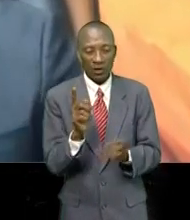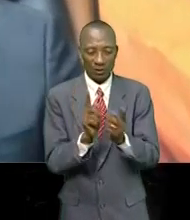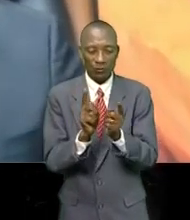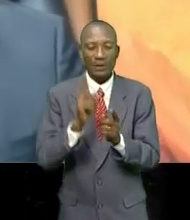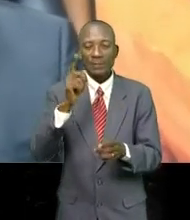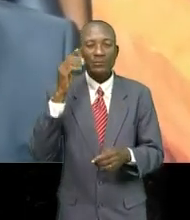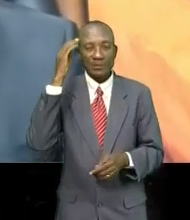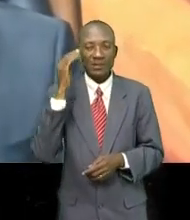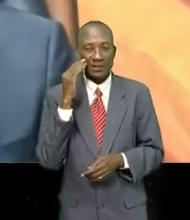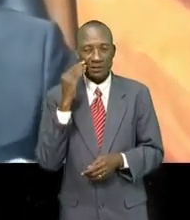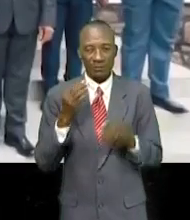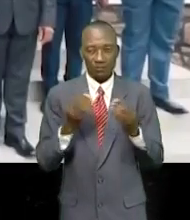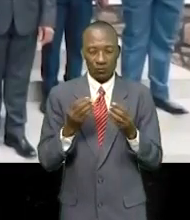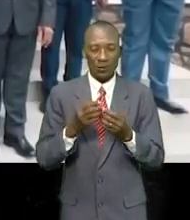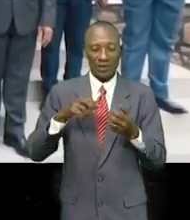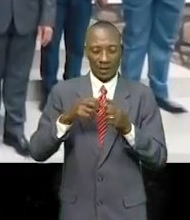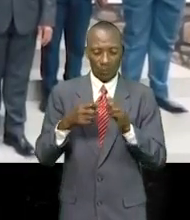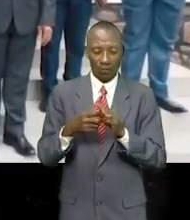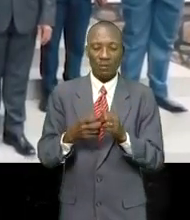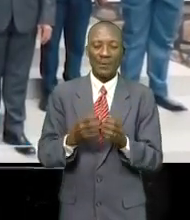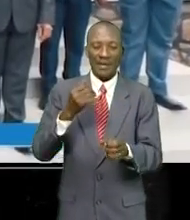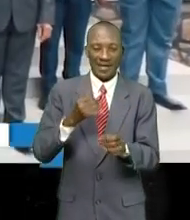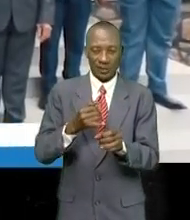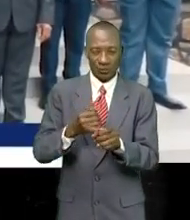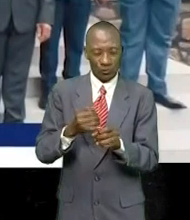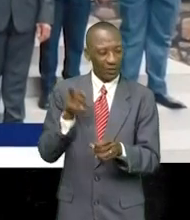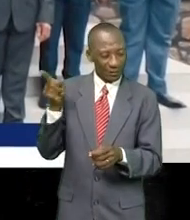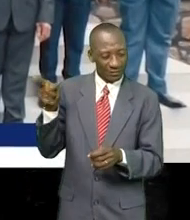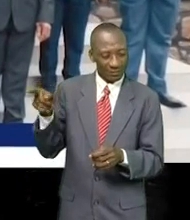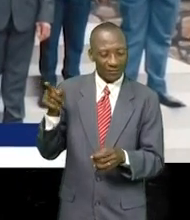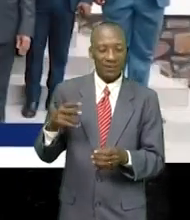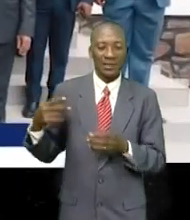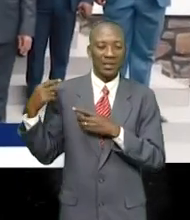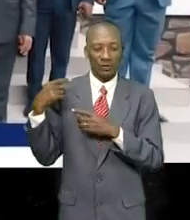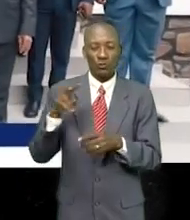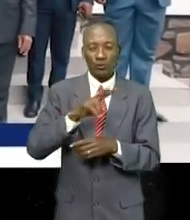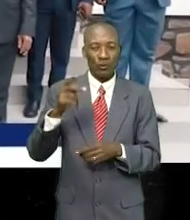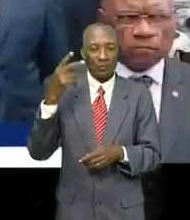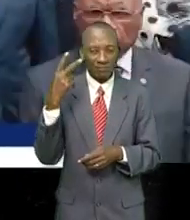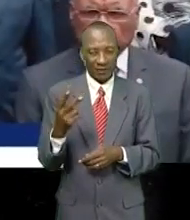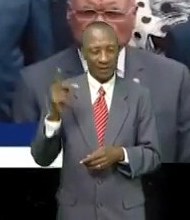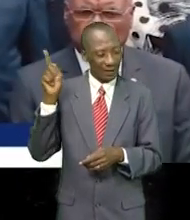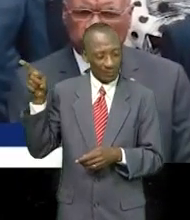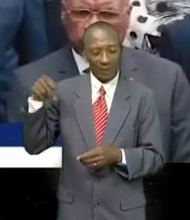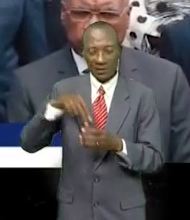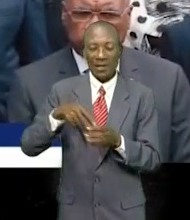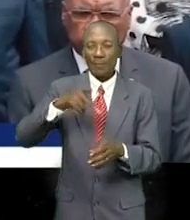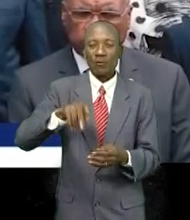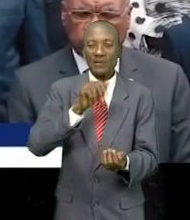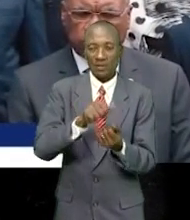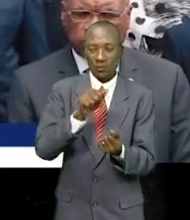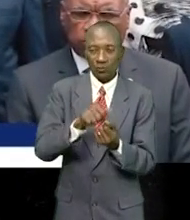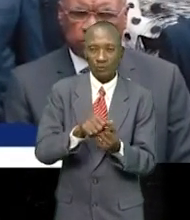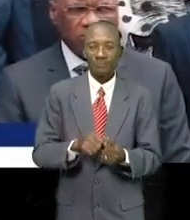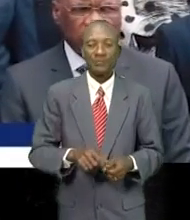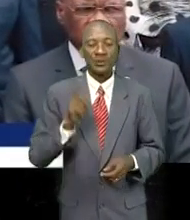suite à la crise institutionnelle qui sévit depuis 2019 au Sankourou. Le Premier ministre nous a